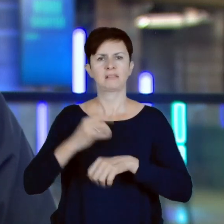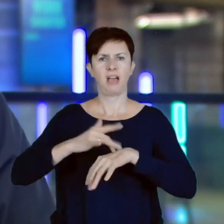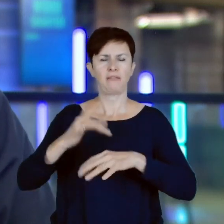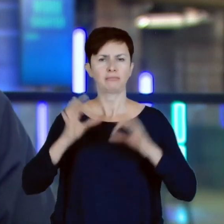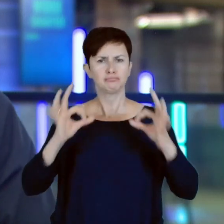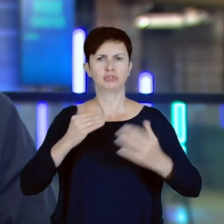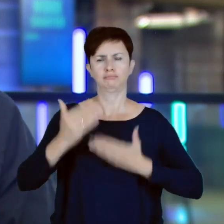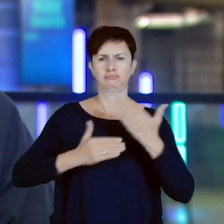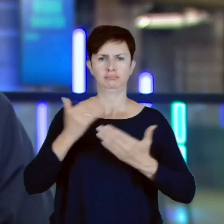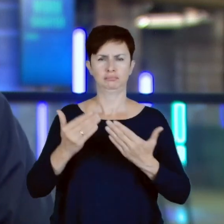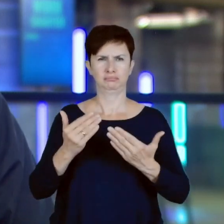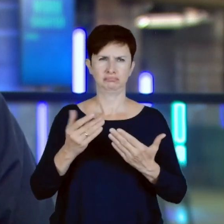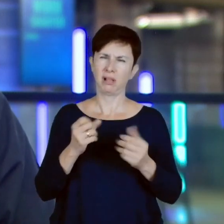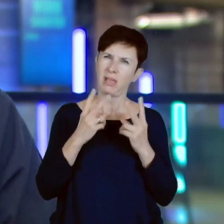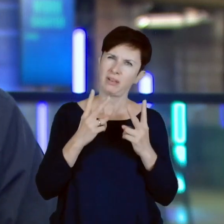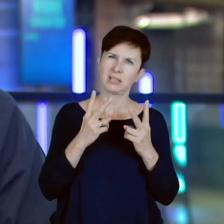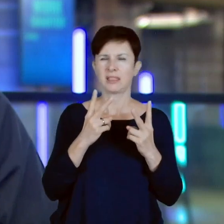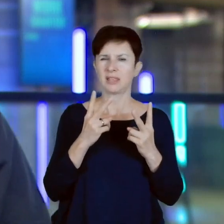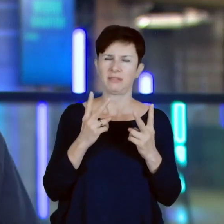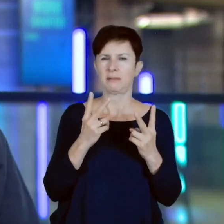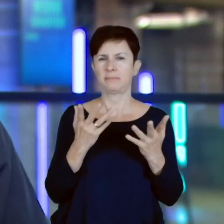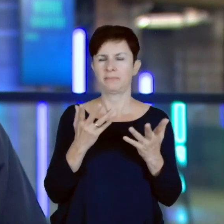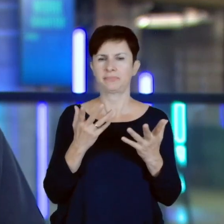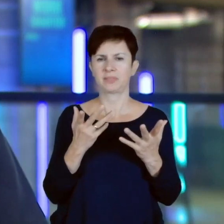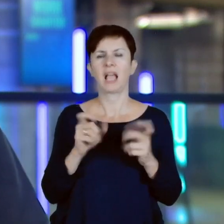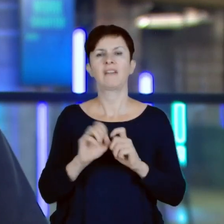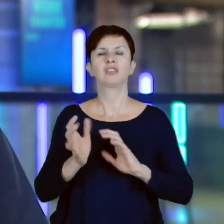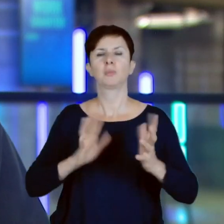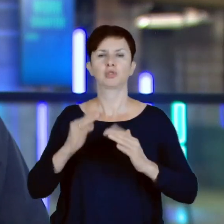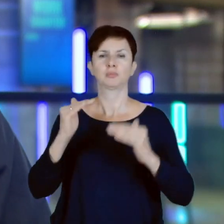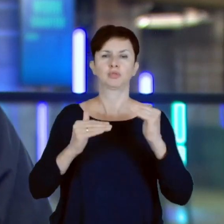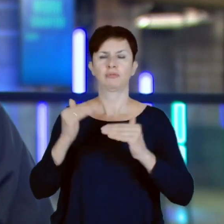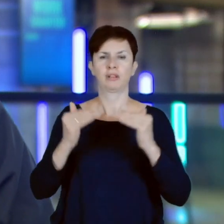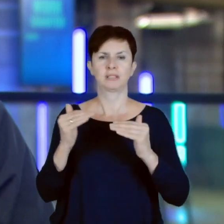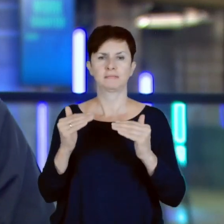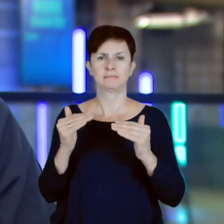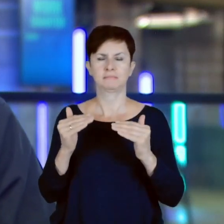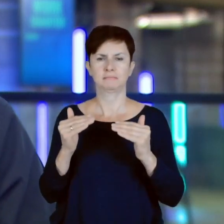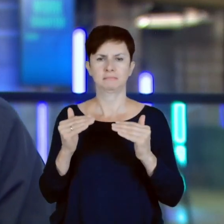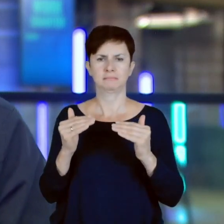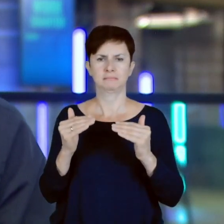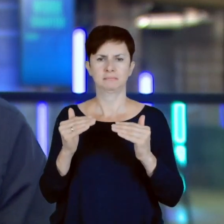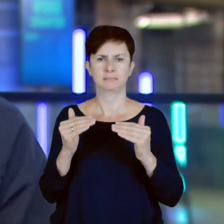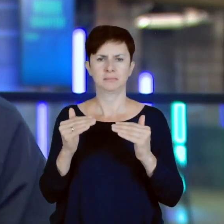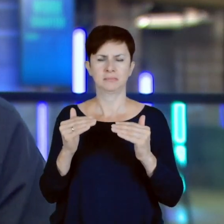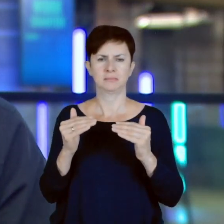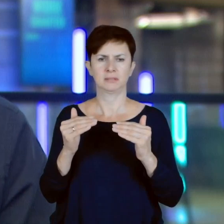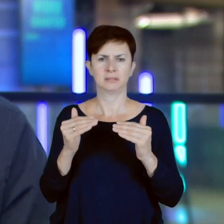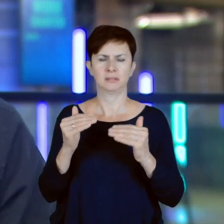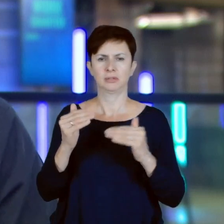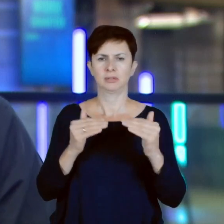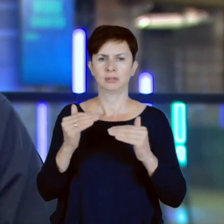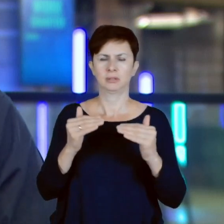najważniejsze. Polskie SOS w sposób zrównoważony jest taki, ja nie wiem, wydaje mi się, że trochę ziewamy, w sposób zrównoważony i wyrzucajmy puszki,